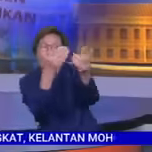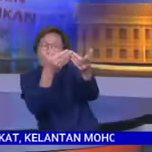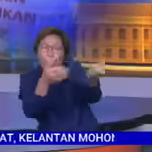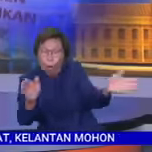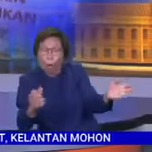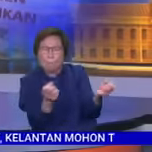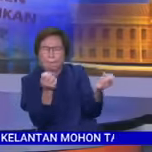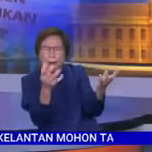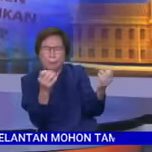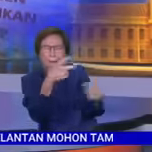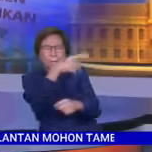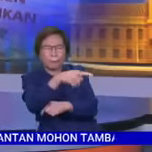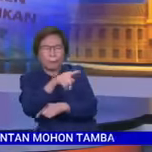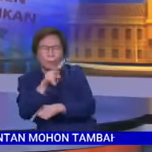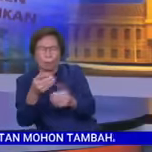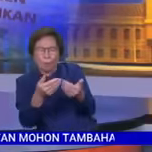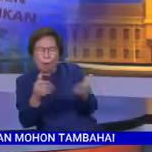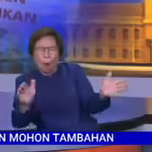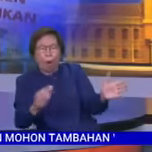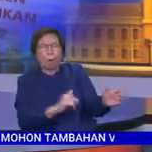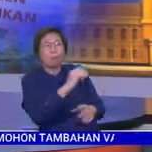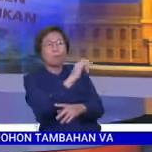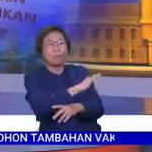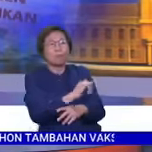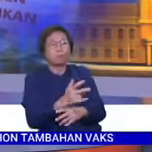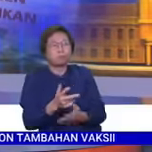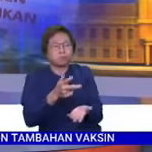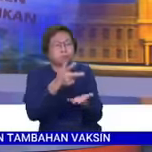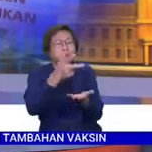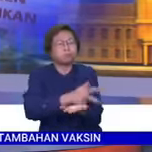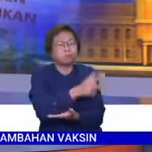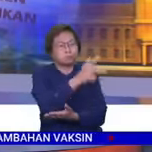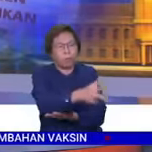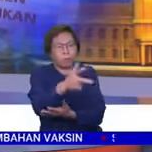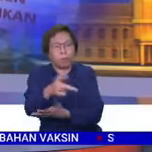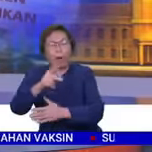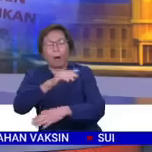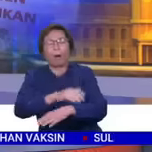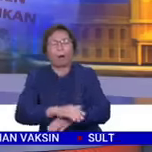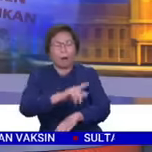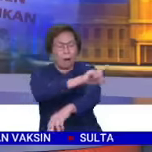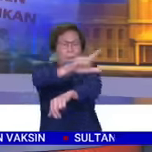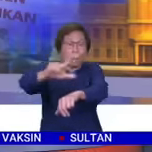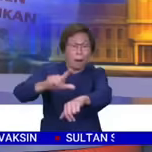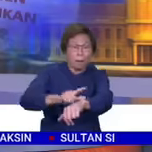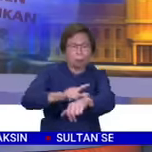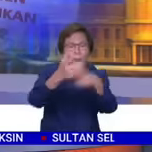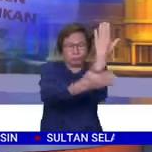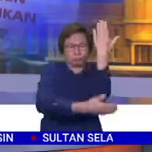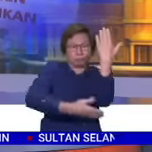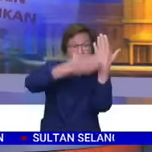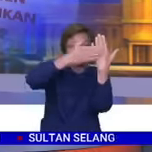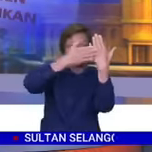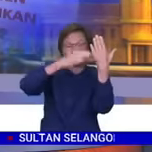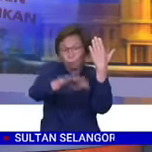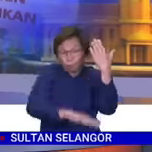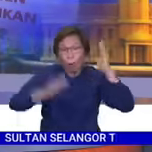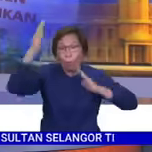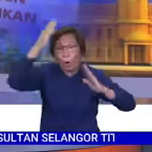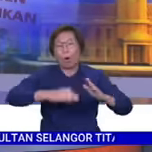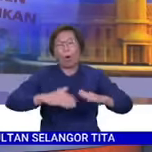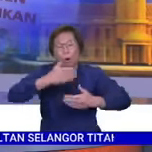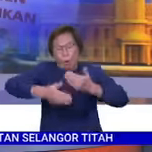untuk membuka lebih banyak HPV bergerak di sektor peladangan diseluruh negara bagi membolehkan proses vaksinasi